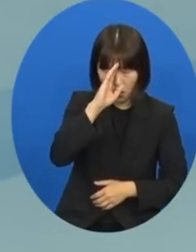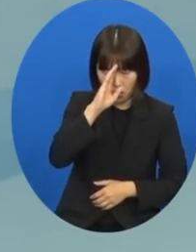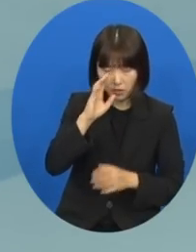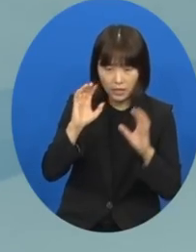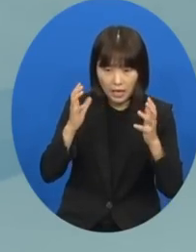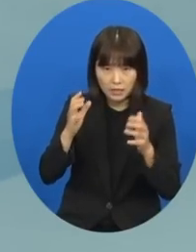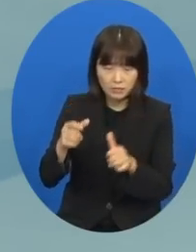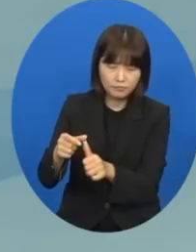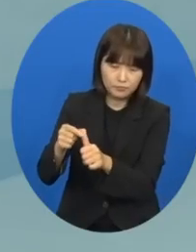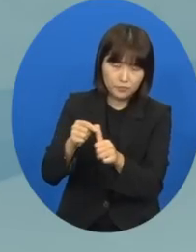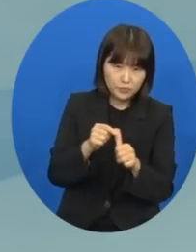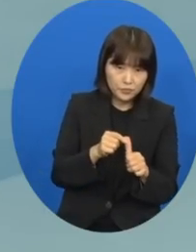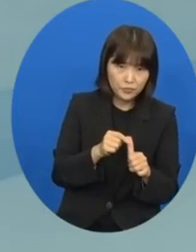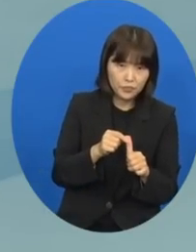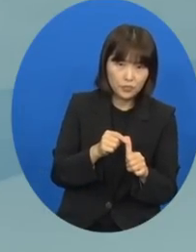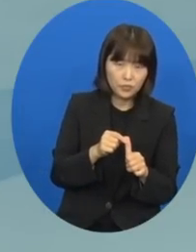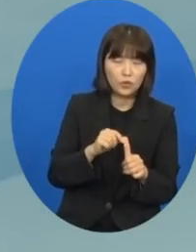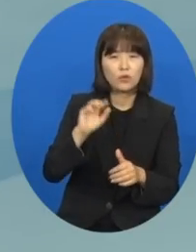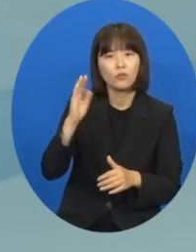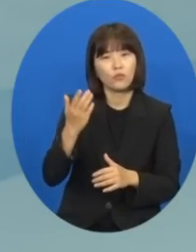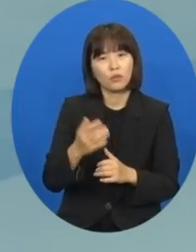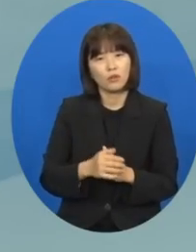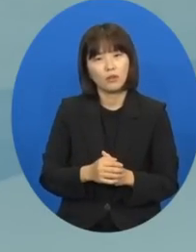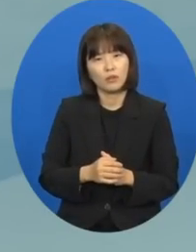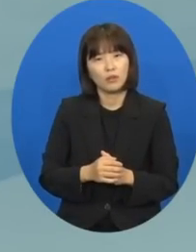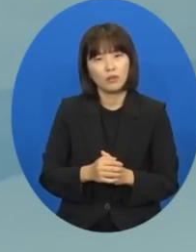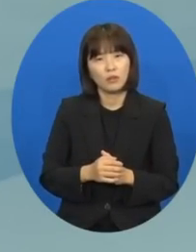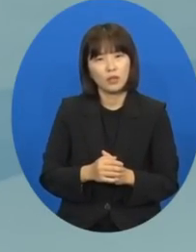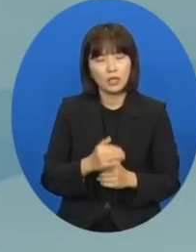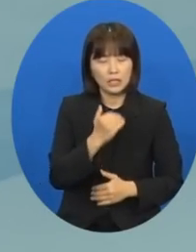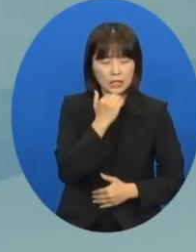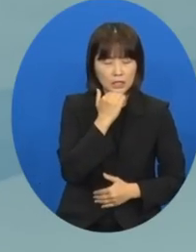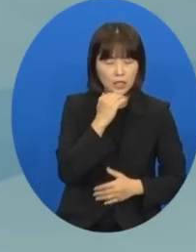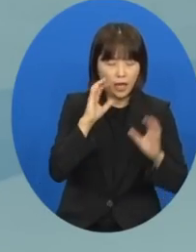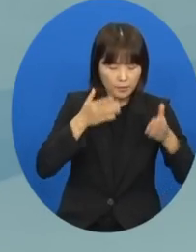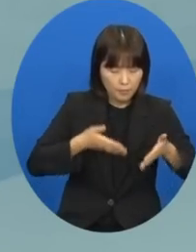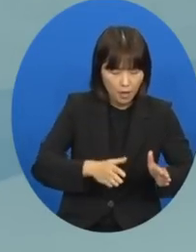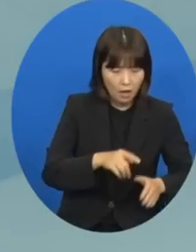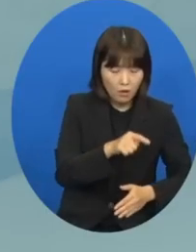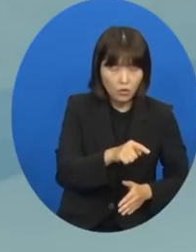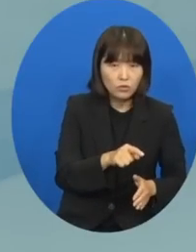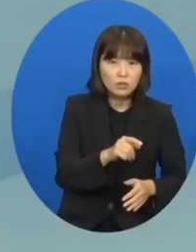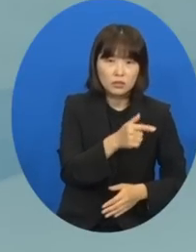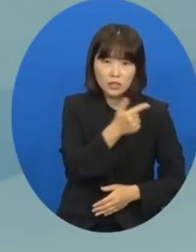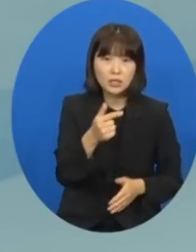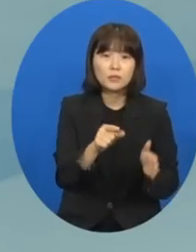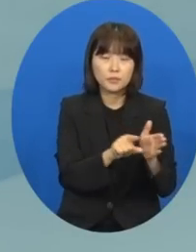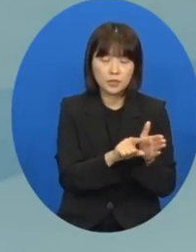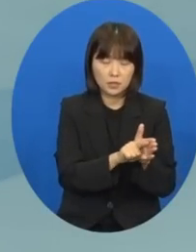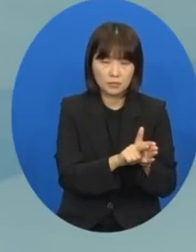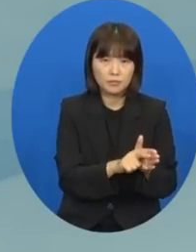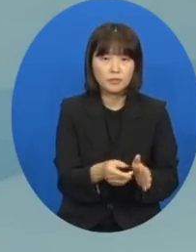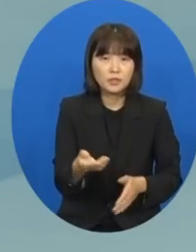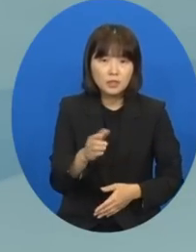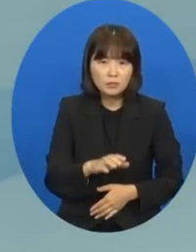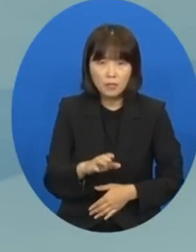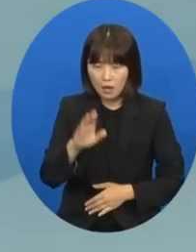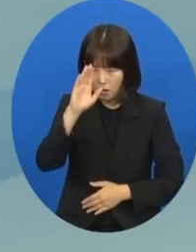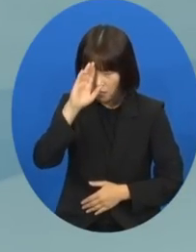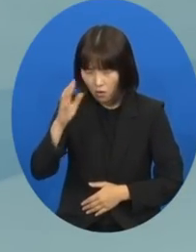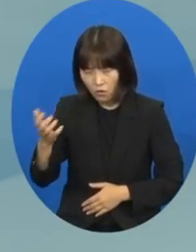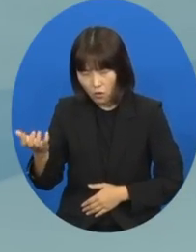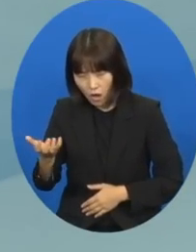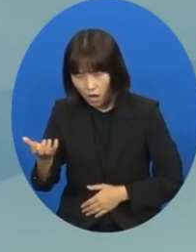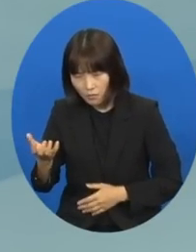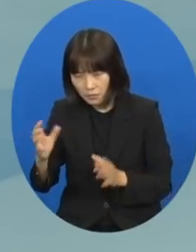키우게 되는 거예요. 자, 여러분 기다려서 낳는 것도 대단한 믿음인데 이런 아이들을